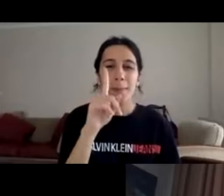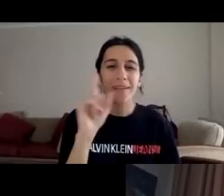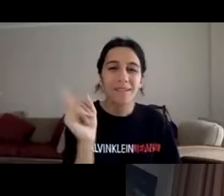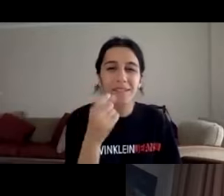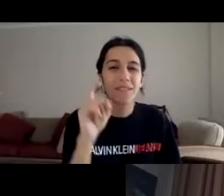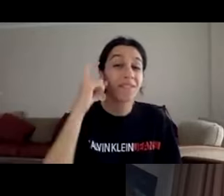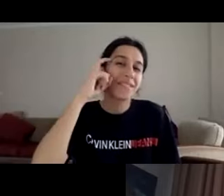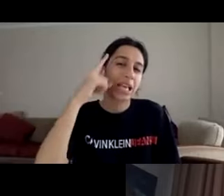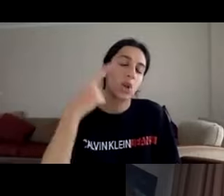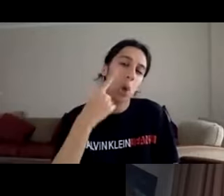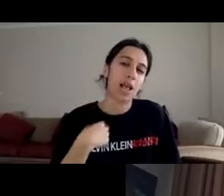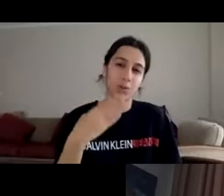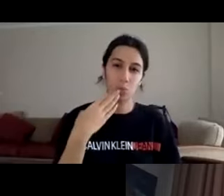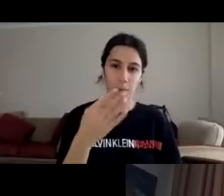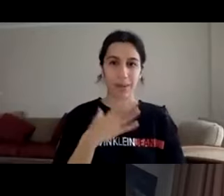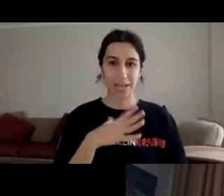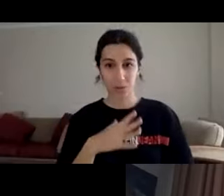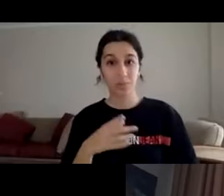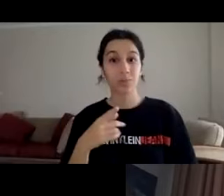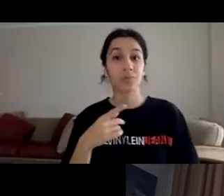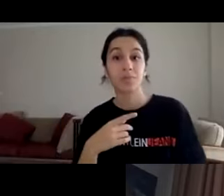Fikir olarak söyleyebilirim.